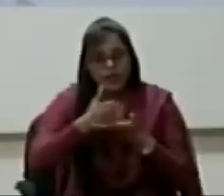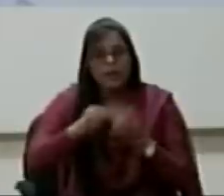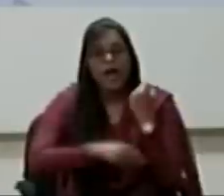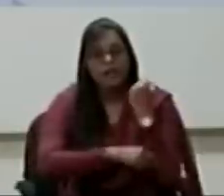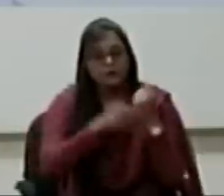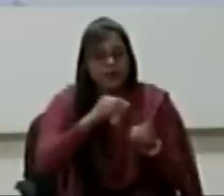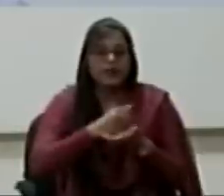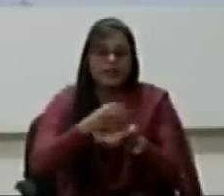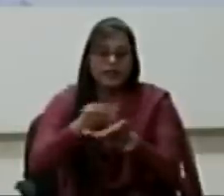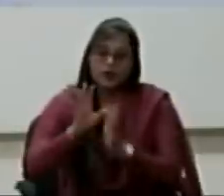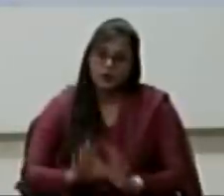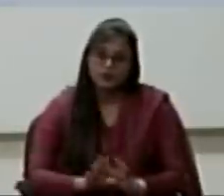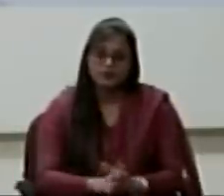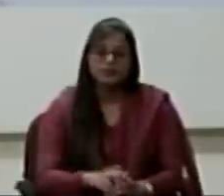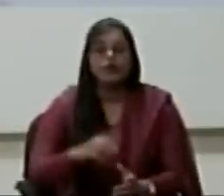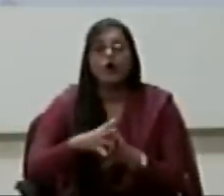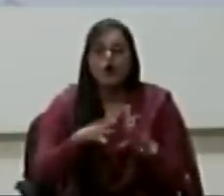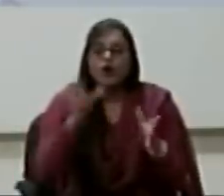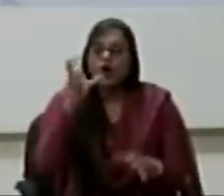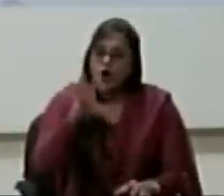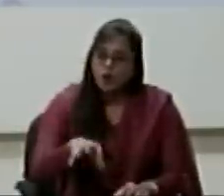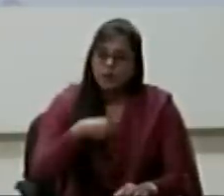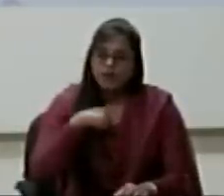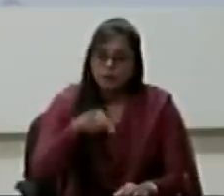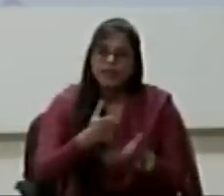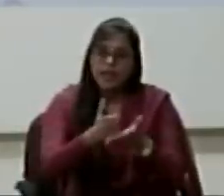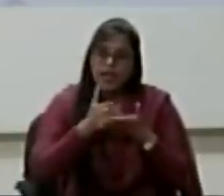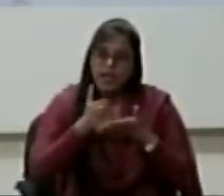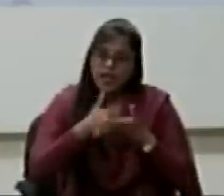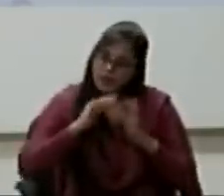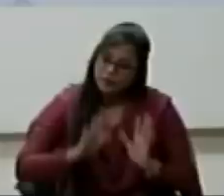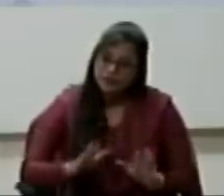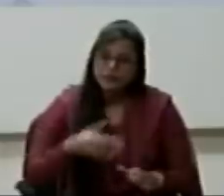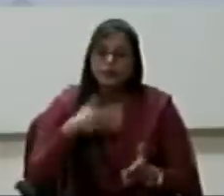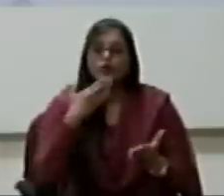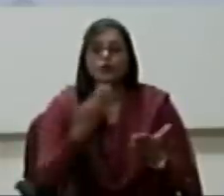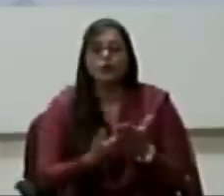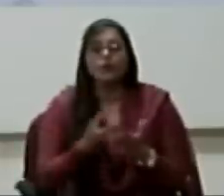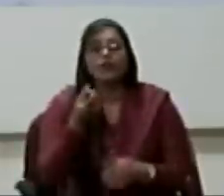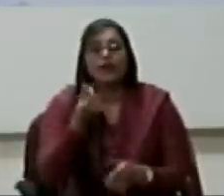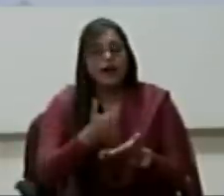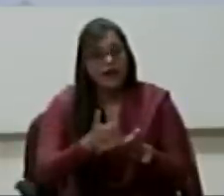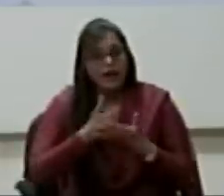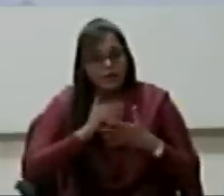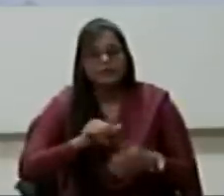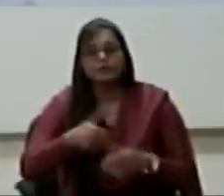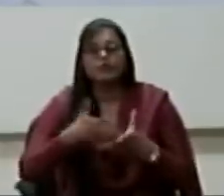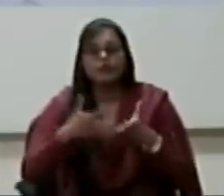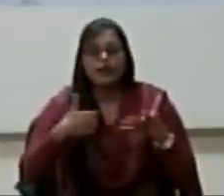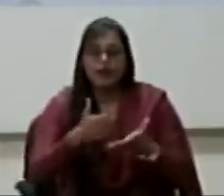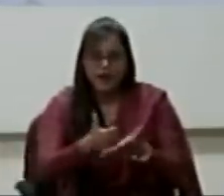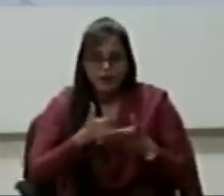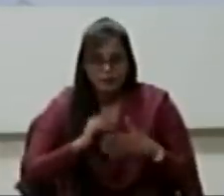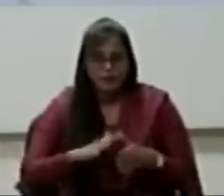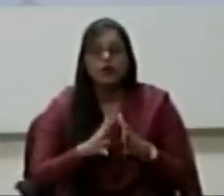রোগীদের জন্য। আরও অনেক প্রতিষ্ঠান আমাদেরকে বিভিন্ন ধরনের অনুদান দিয়েছে অথবা বিভিন্ন সামগ্রী দিয়ে সাহায্য করেছে এবং আরও